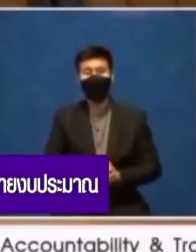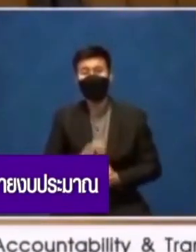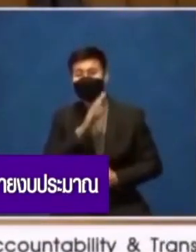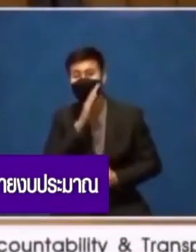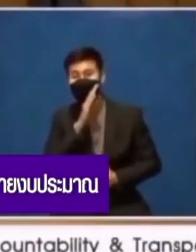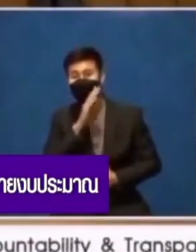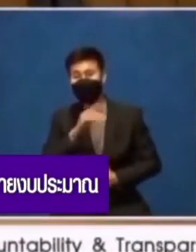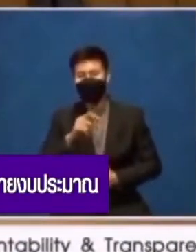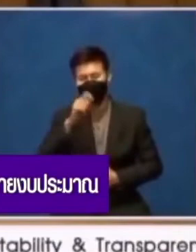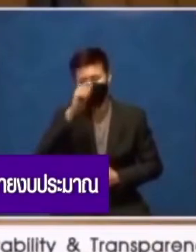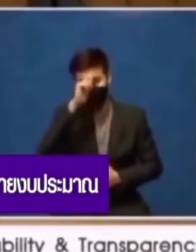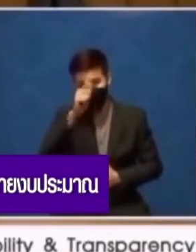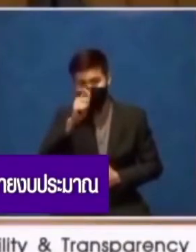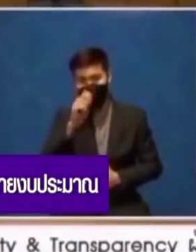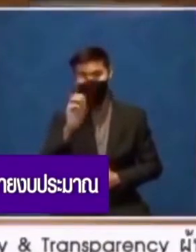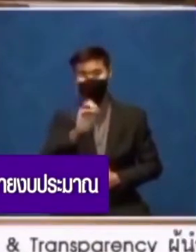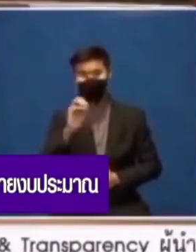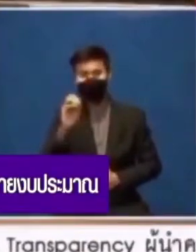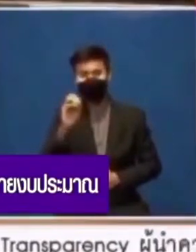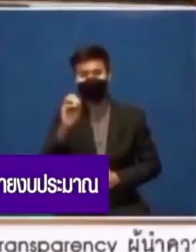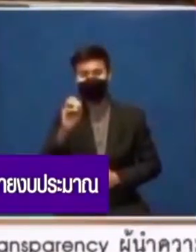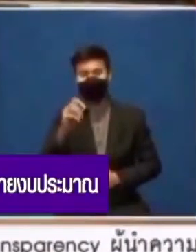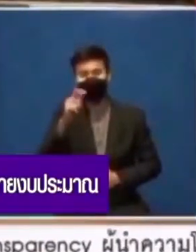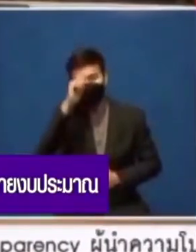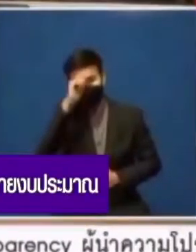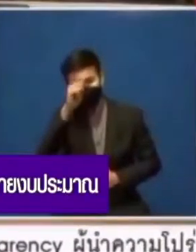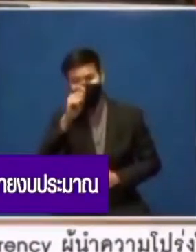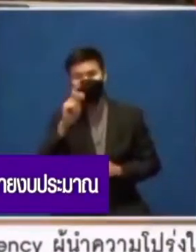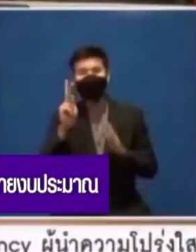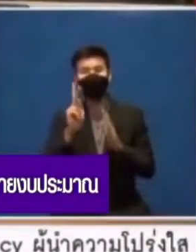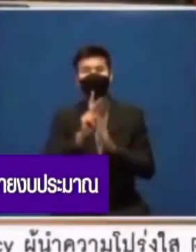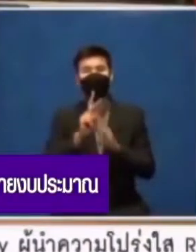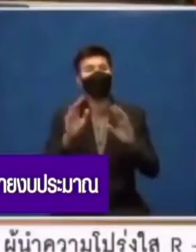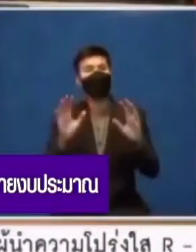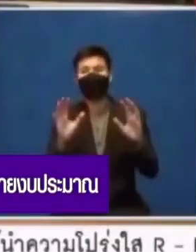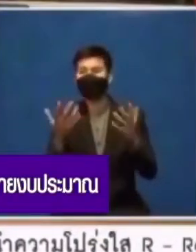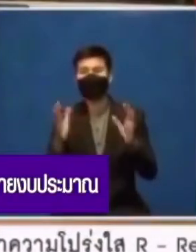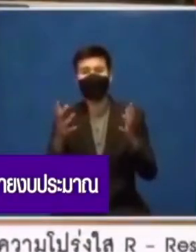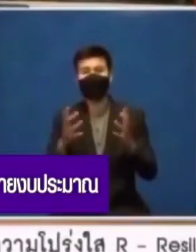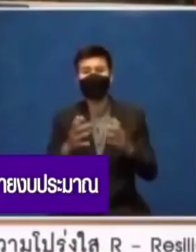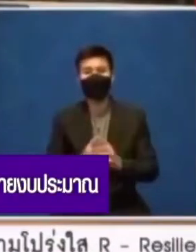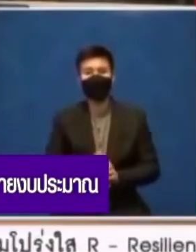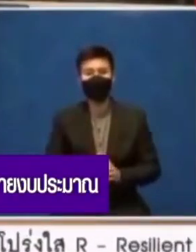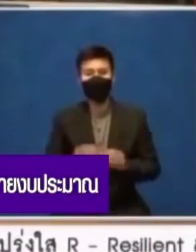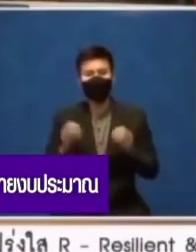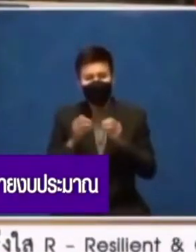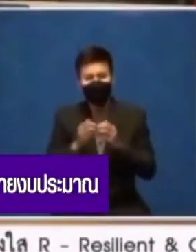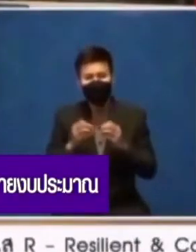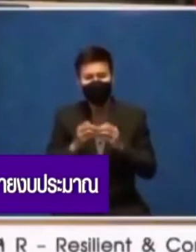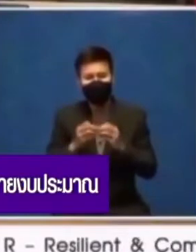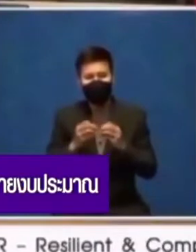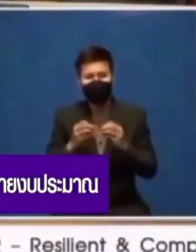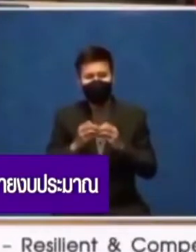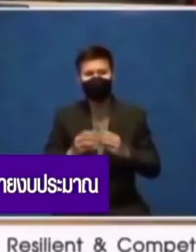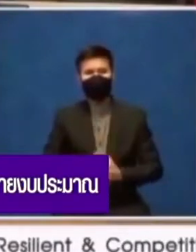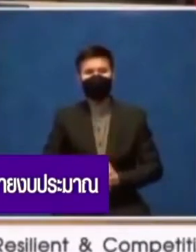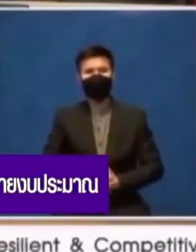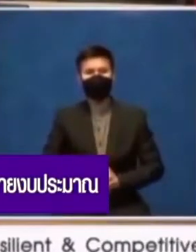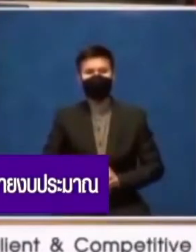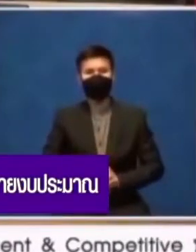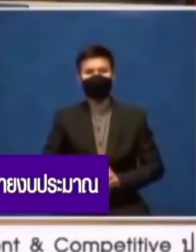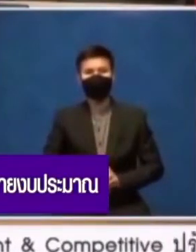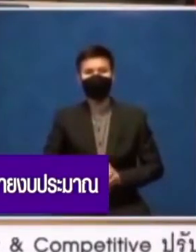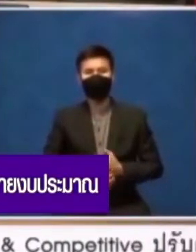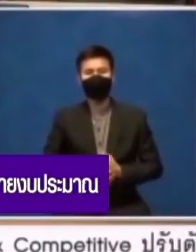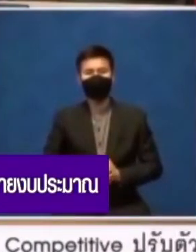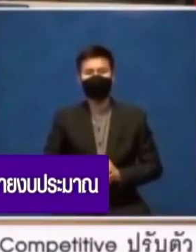ชาติตันเจริญก็บอกว่าผมมีรายชื่อแล้วรายชื่อเนี่ยก็มีรายชื่อของคุณชาดาอยู่ในลิสต์ด้วยหลังจากนั้นก็เกิดการถกเถียงกัน